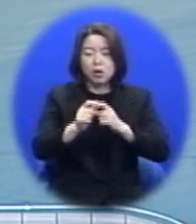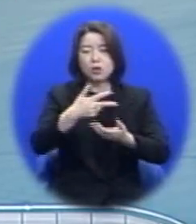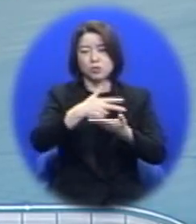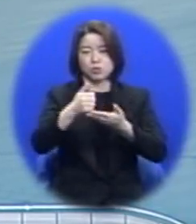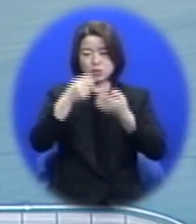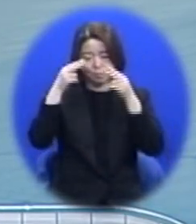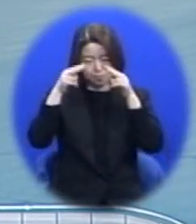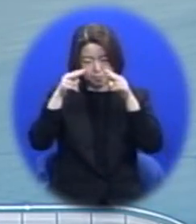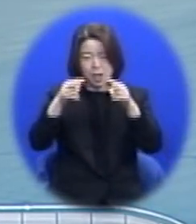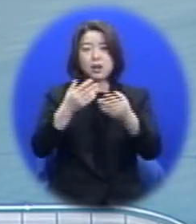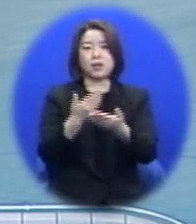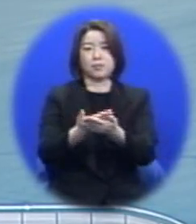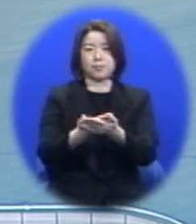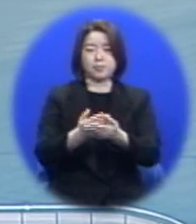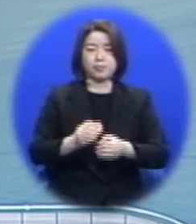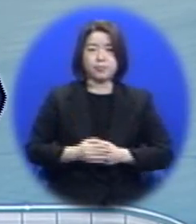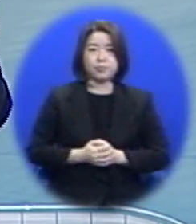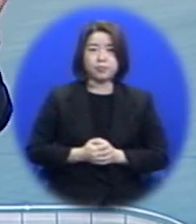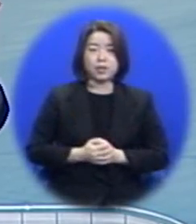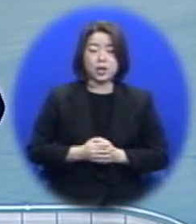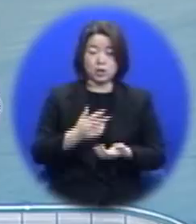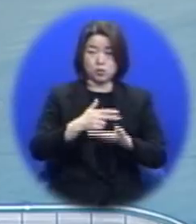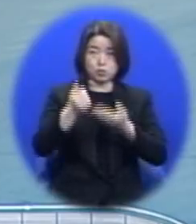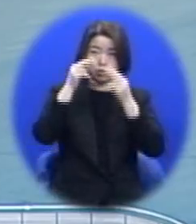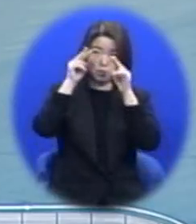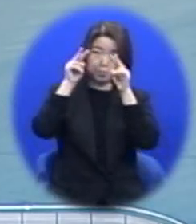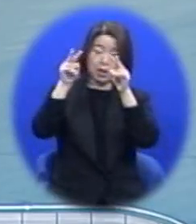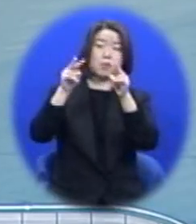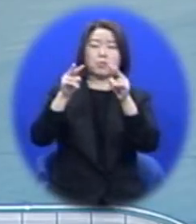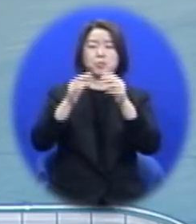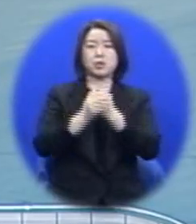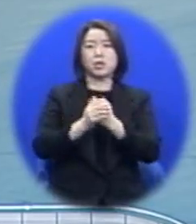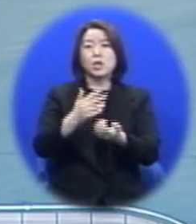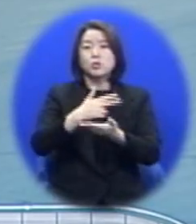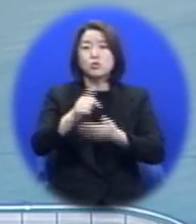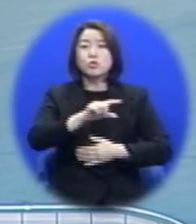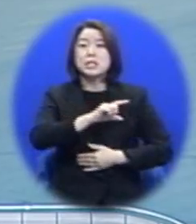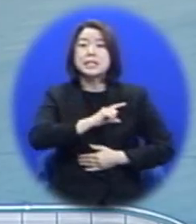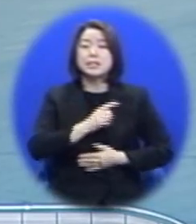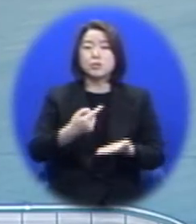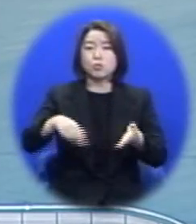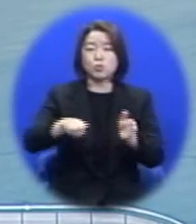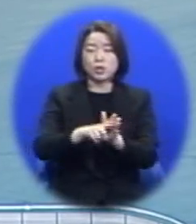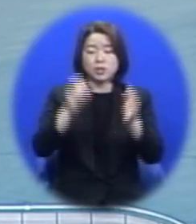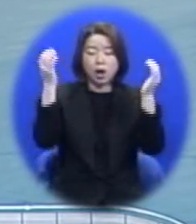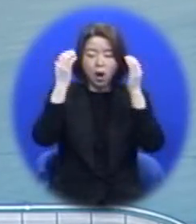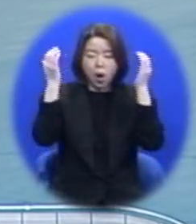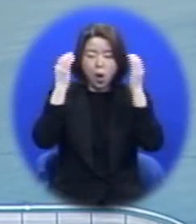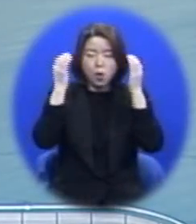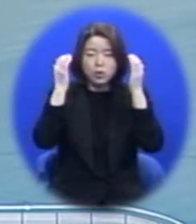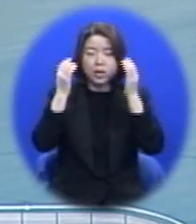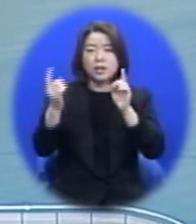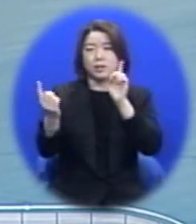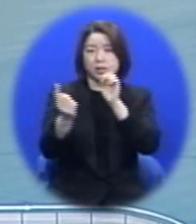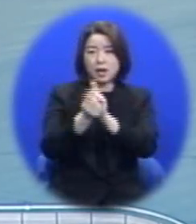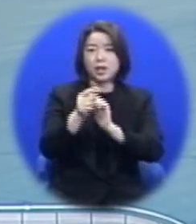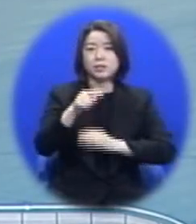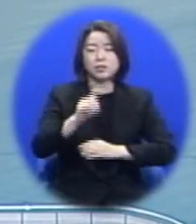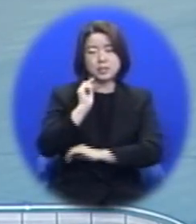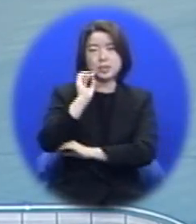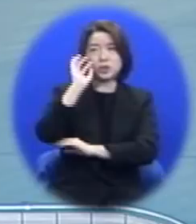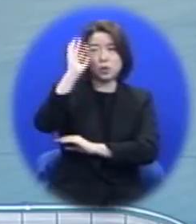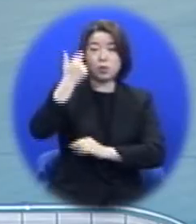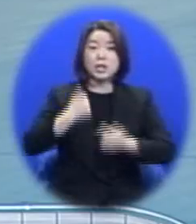바라보아야 됩니다. 주님을 바라보면 주의 이름을 위하여 고난당하는 것이 영광이고